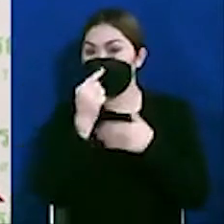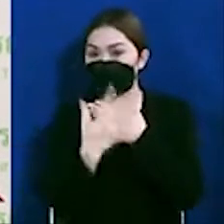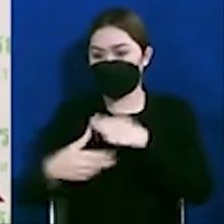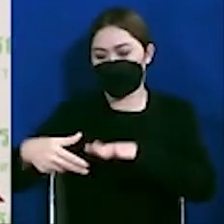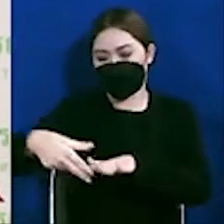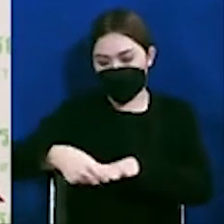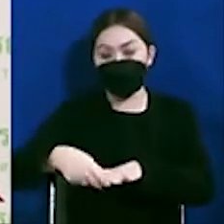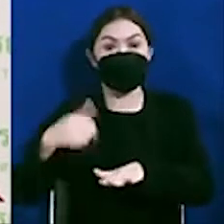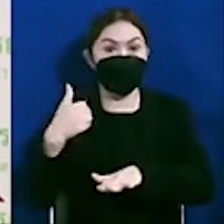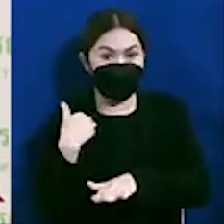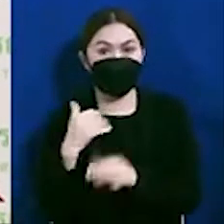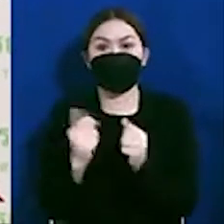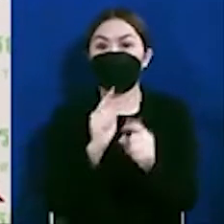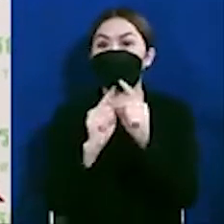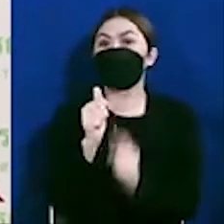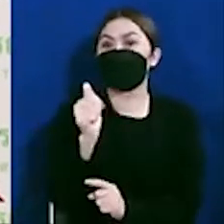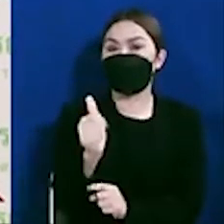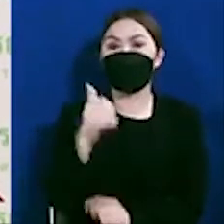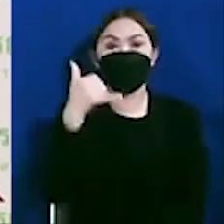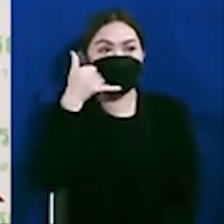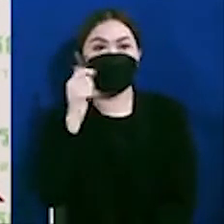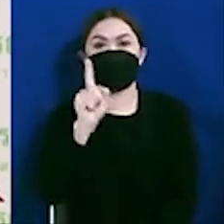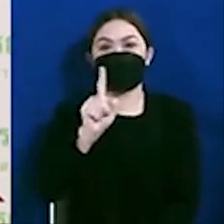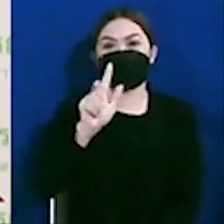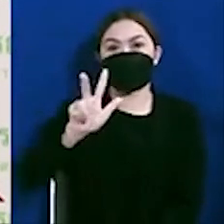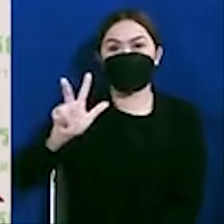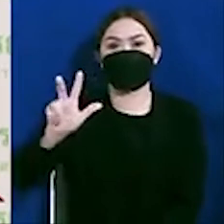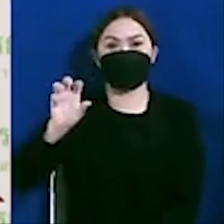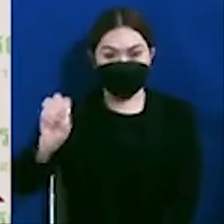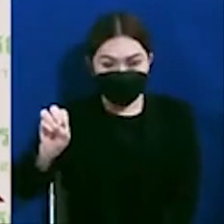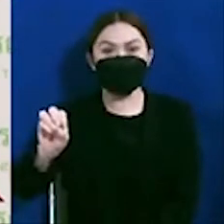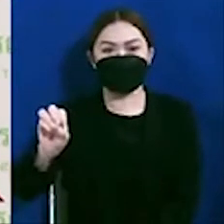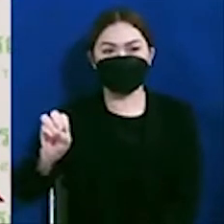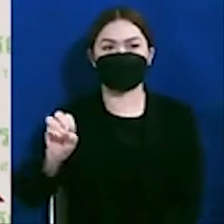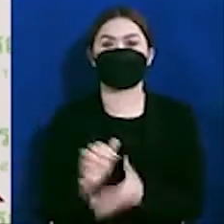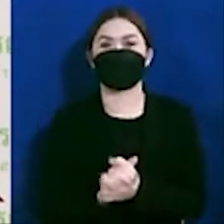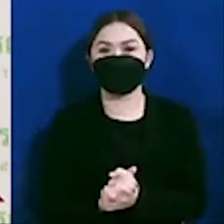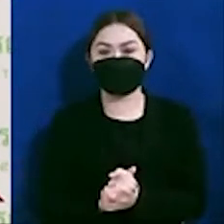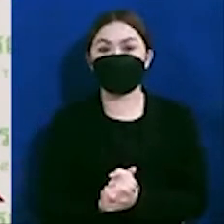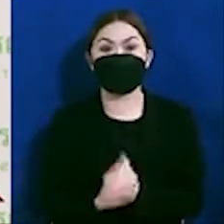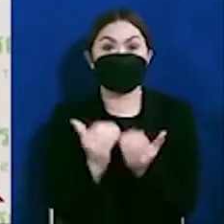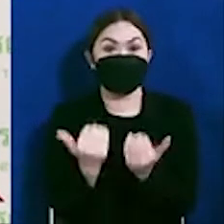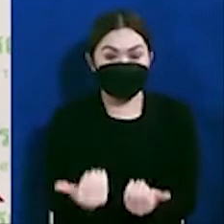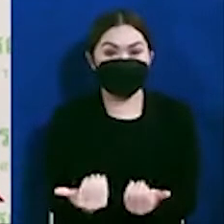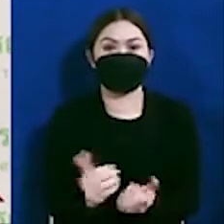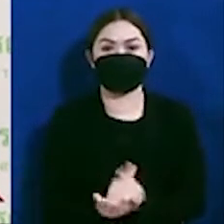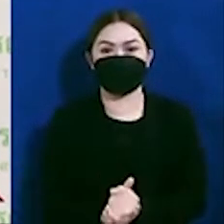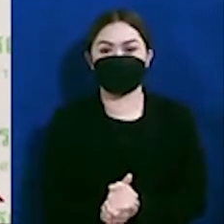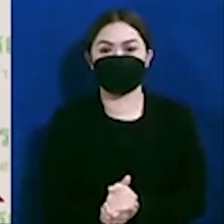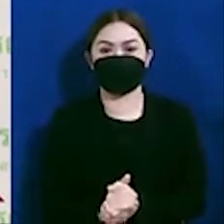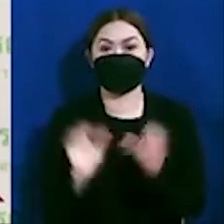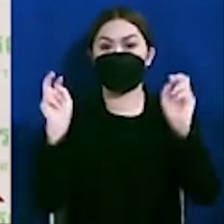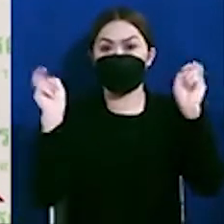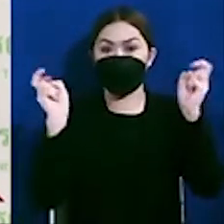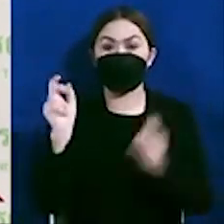นะครับและสามารถติดต่อได้ที่หมายเลข 1 330นะครับอ่ะและในช่วงนี้นะครับมาถึง